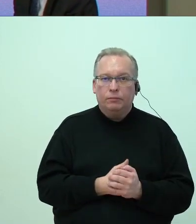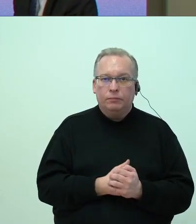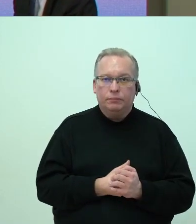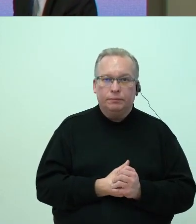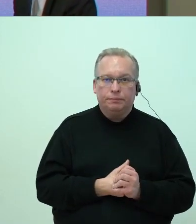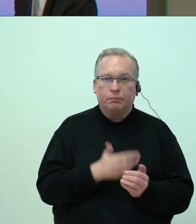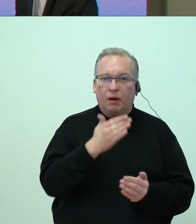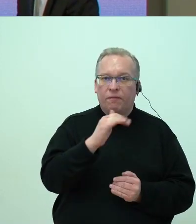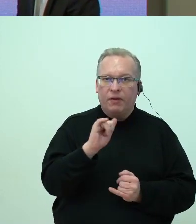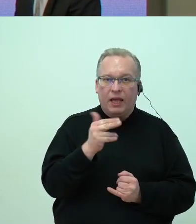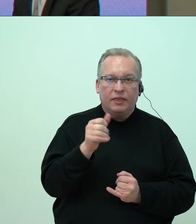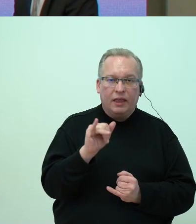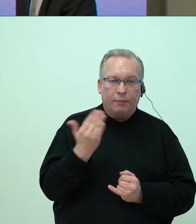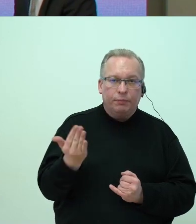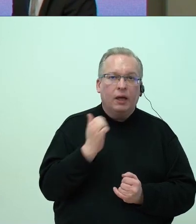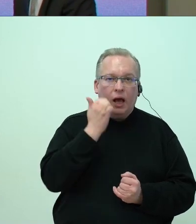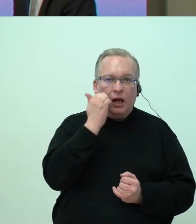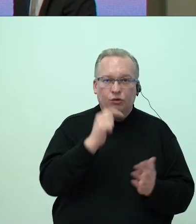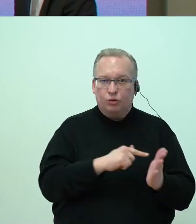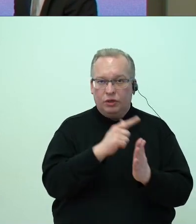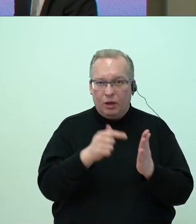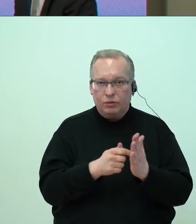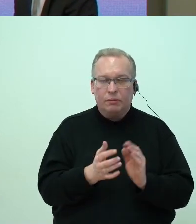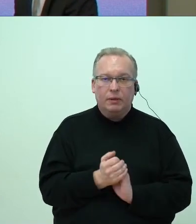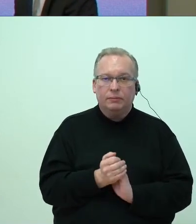klausimas Fainai. Dėkoju už klausimą.